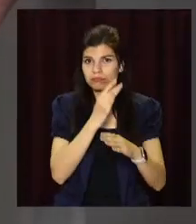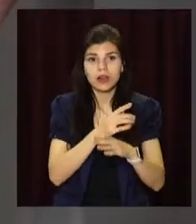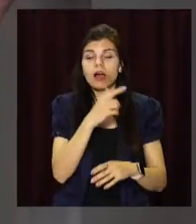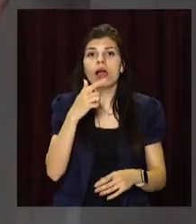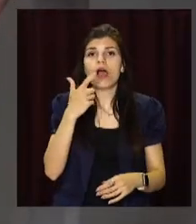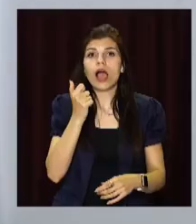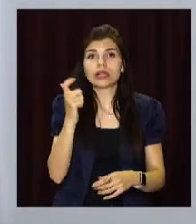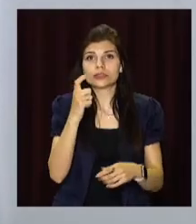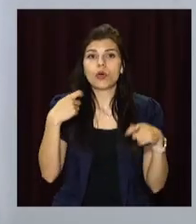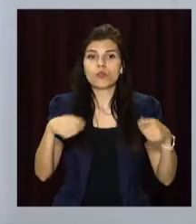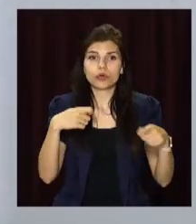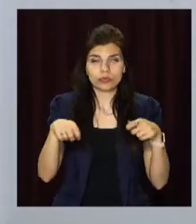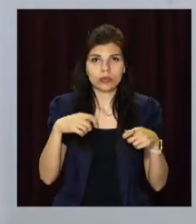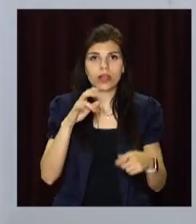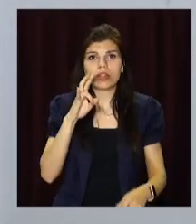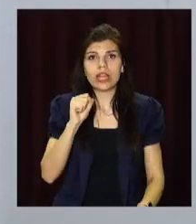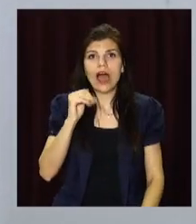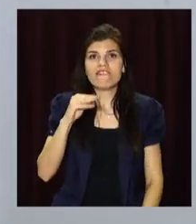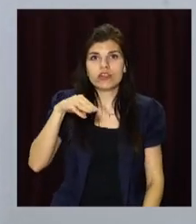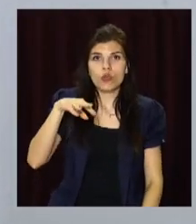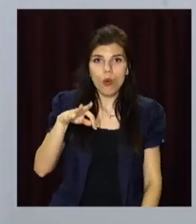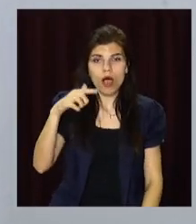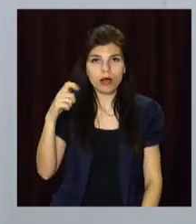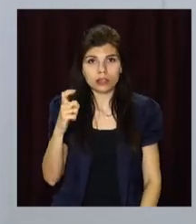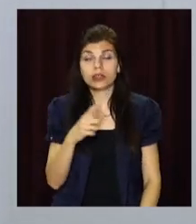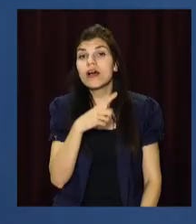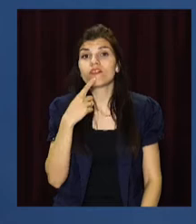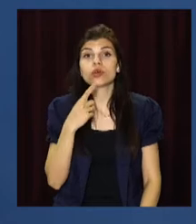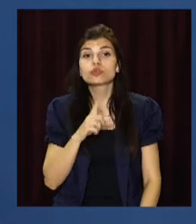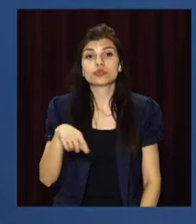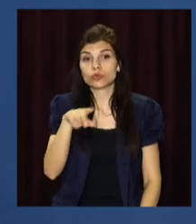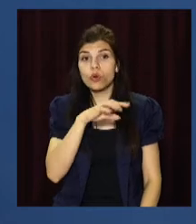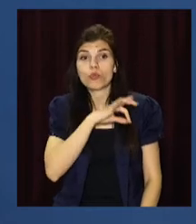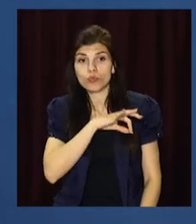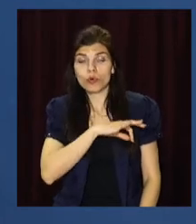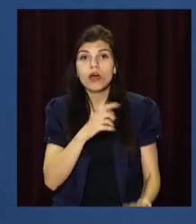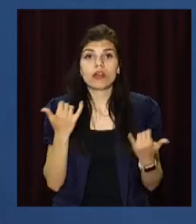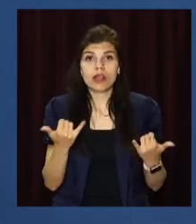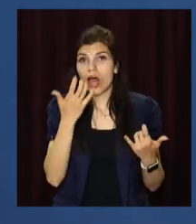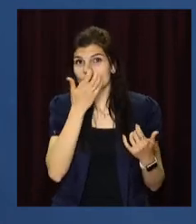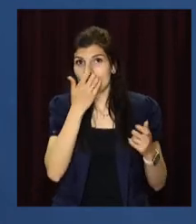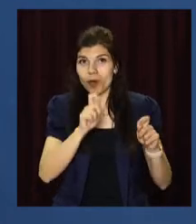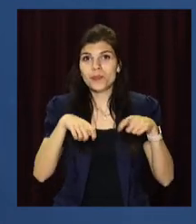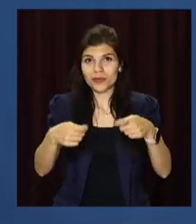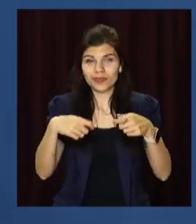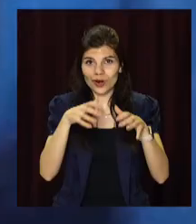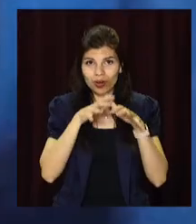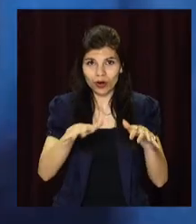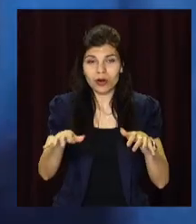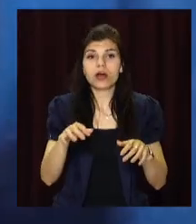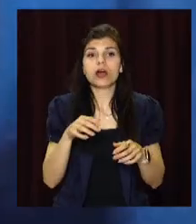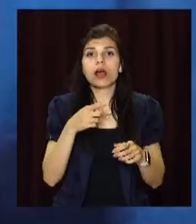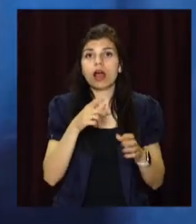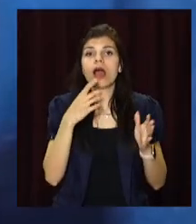продає міській теплокомуненерго. Як вважають у Союзі споживачів комунальних послуг, тепер теплопостачальні підприємства